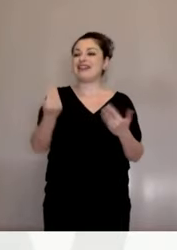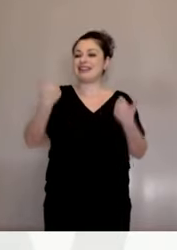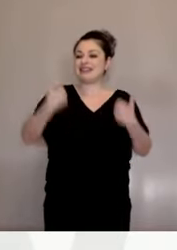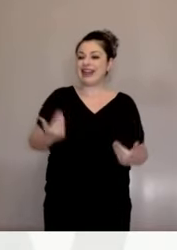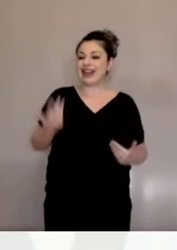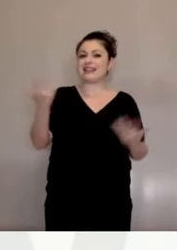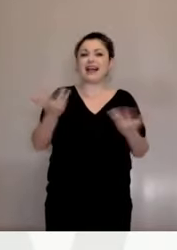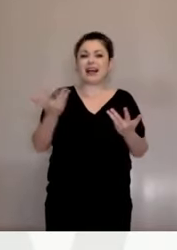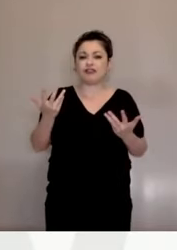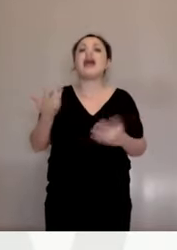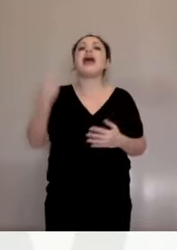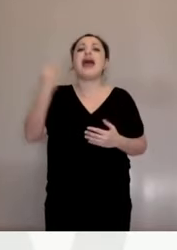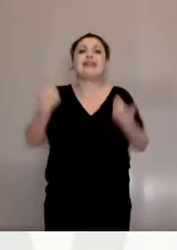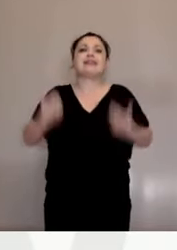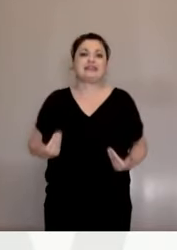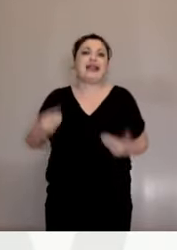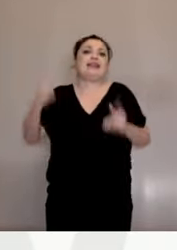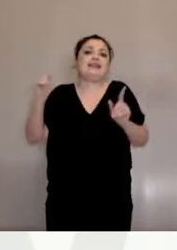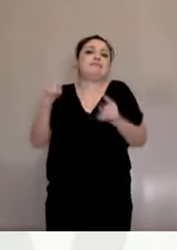no?